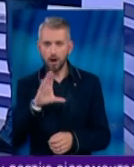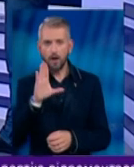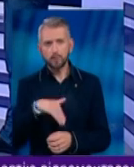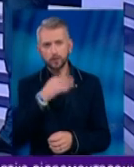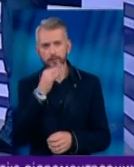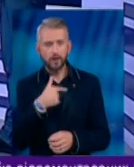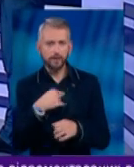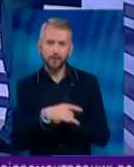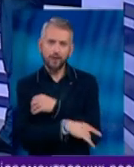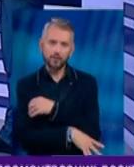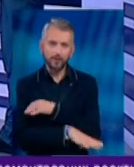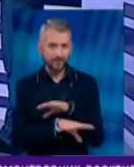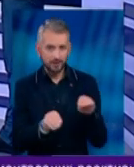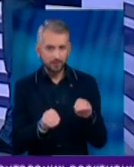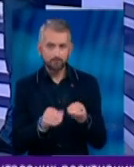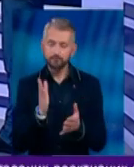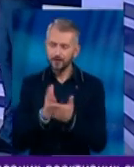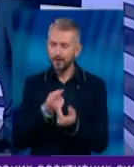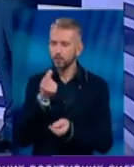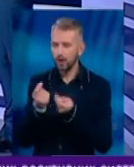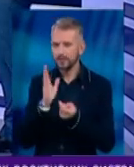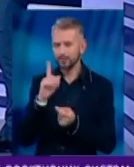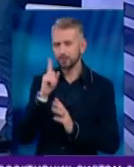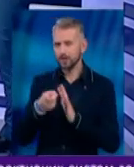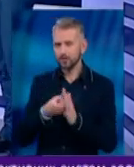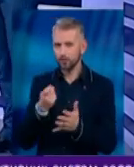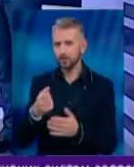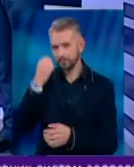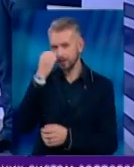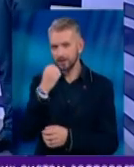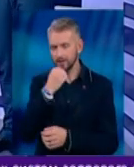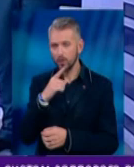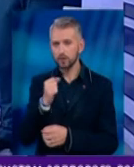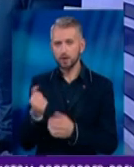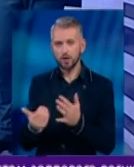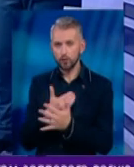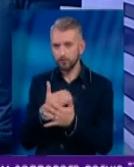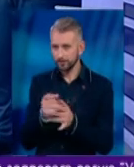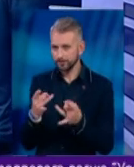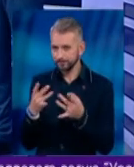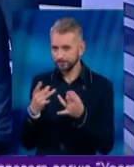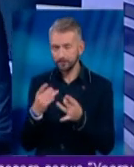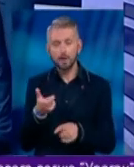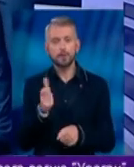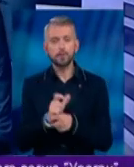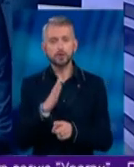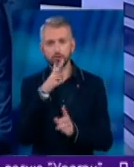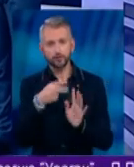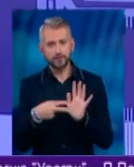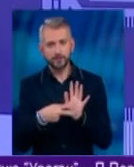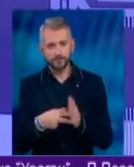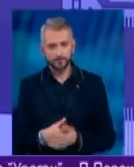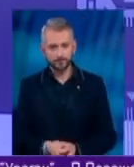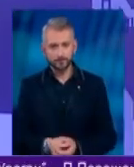банкрутом, все. Є певні нюанси. Них і будемо з'ясовувати. Олексо, дякую тобі за добірку інформації. Шановні глядачі, більше вже о